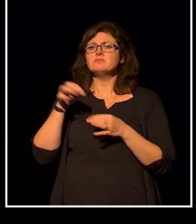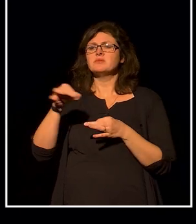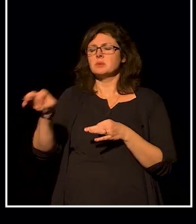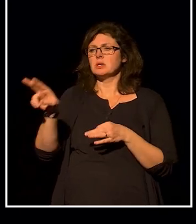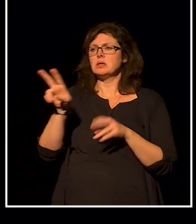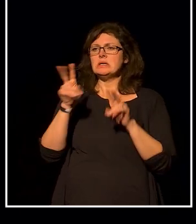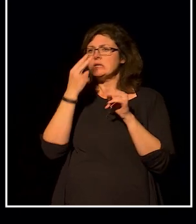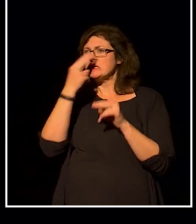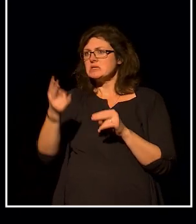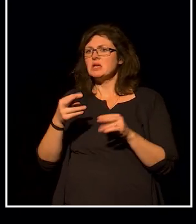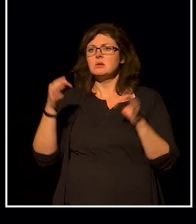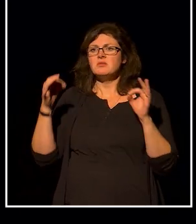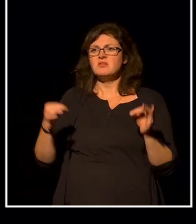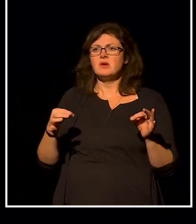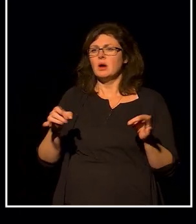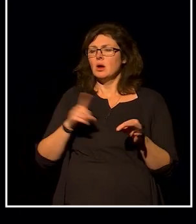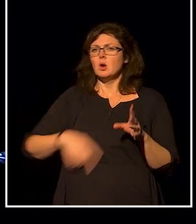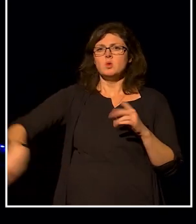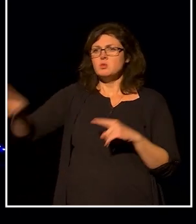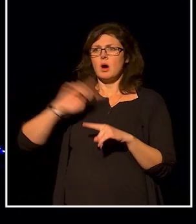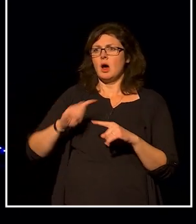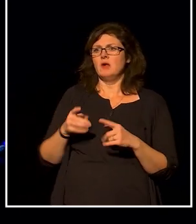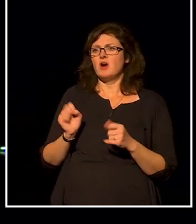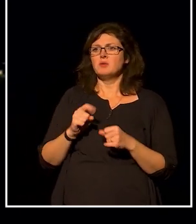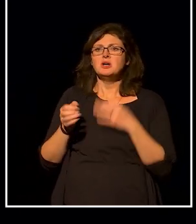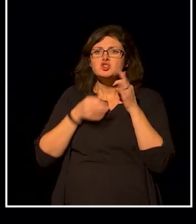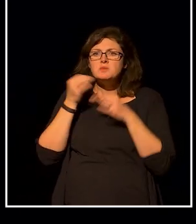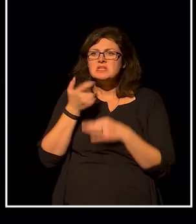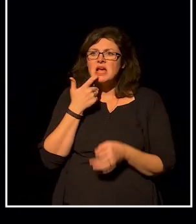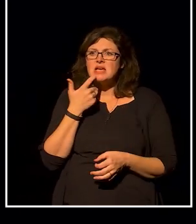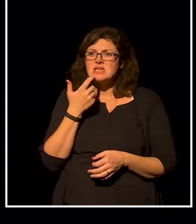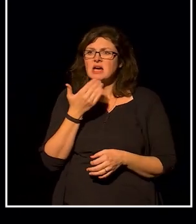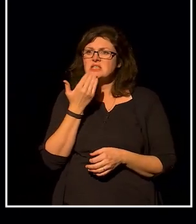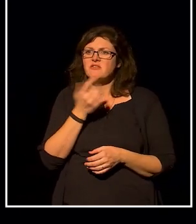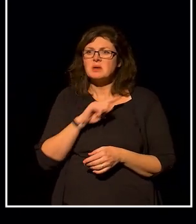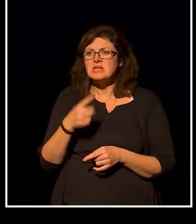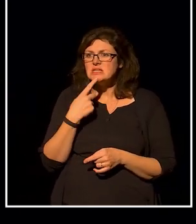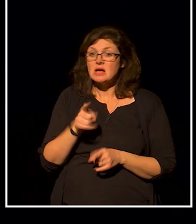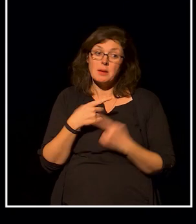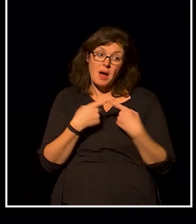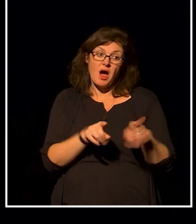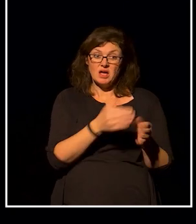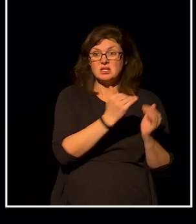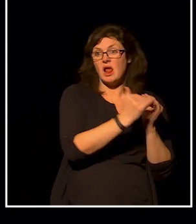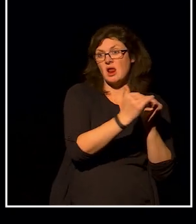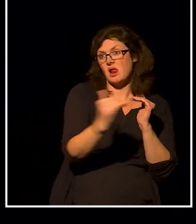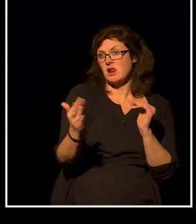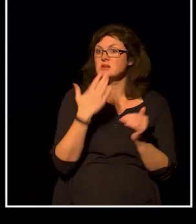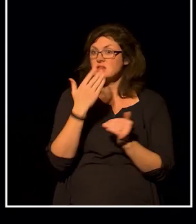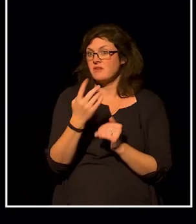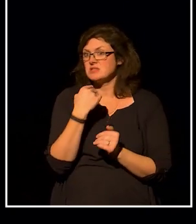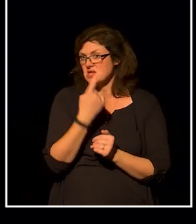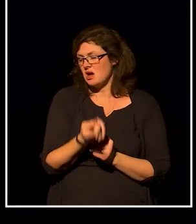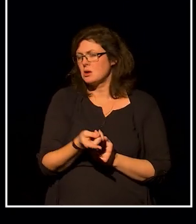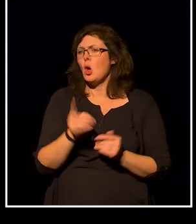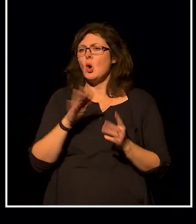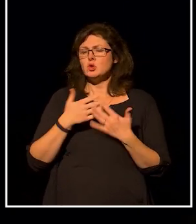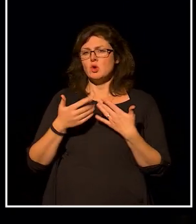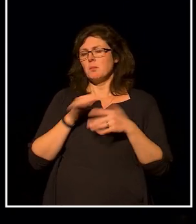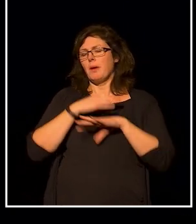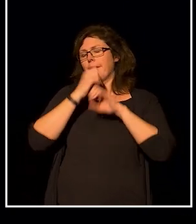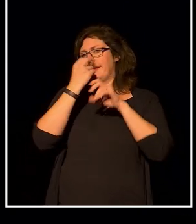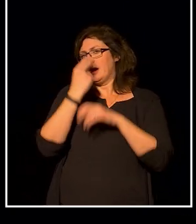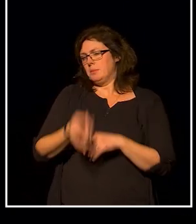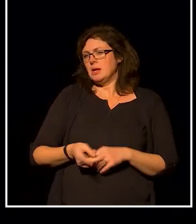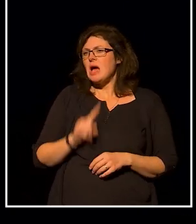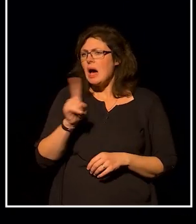bisschen Deutschland projiziert wird. Man kann bestimmte Sachen nicht sagen, die man woanders sagen kann. Und da hat man so einen unverstellteren Blick. Meine